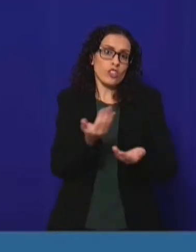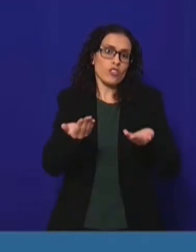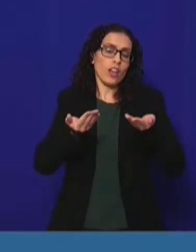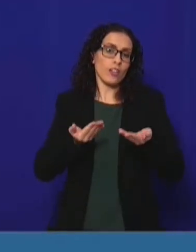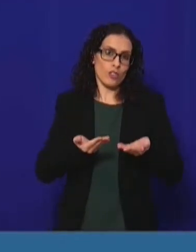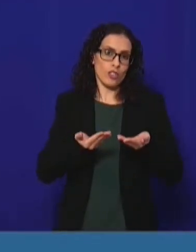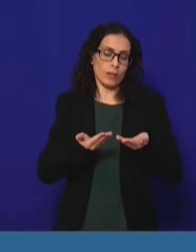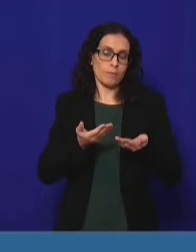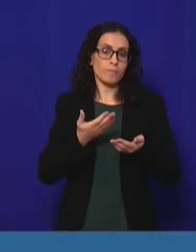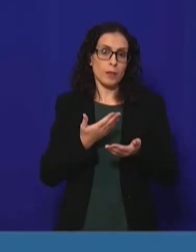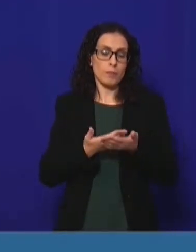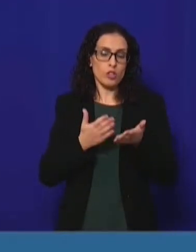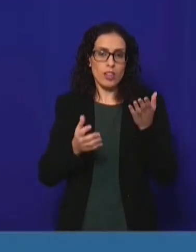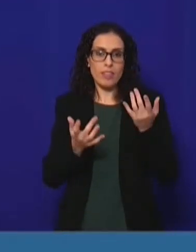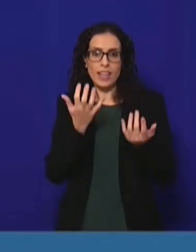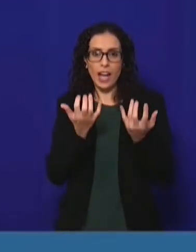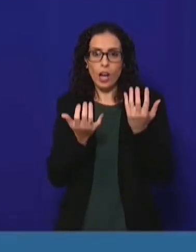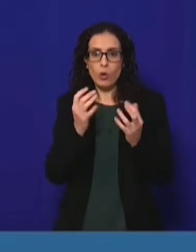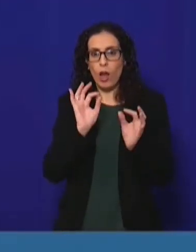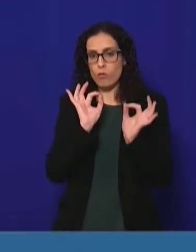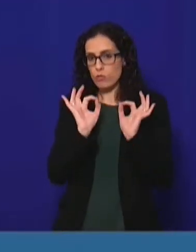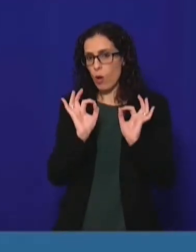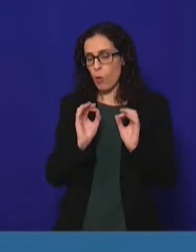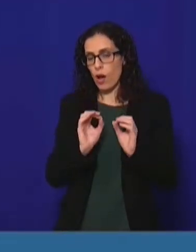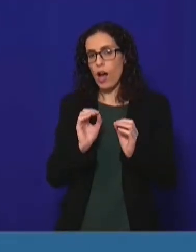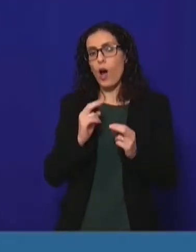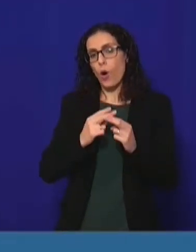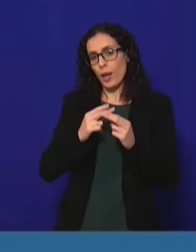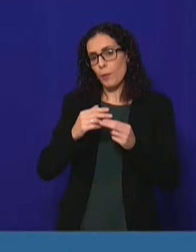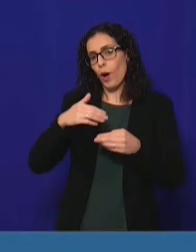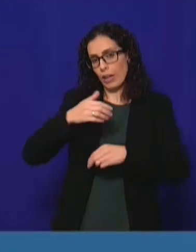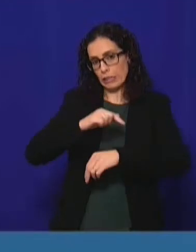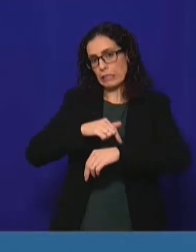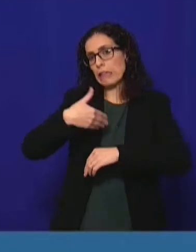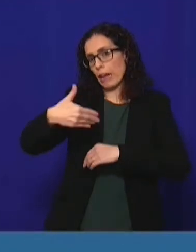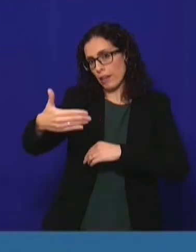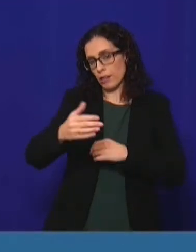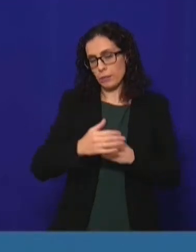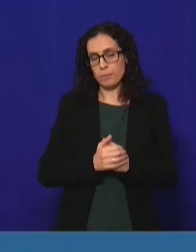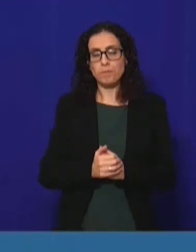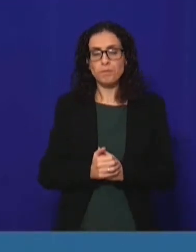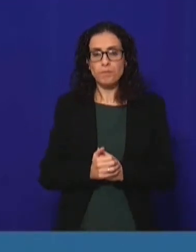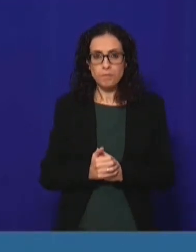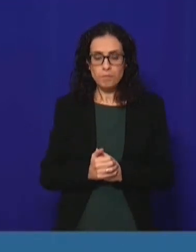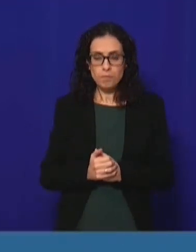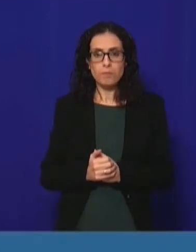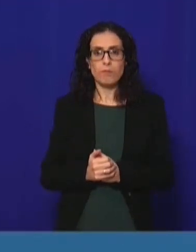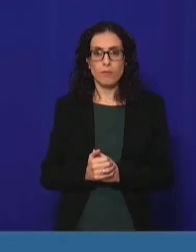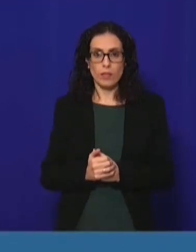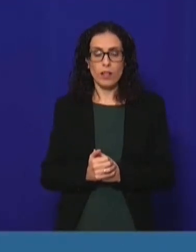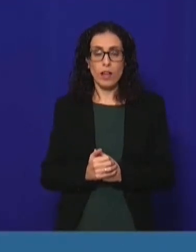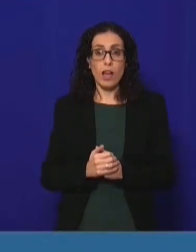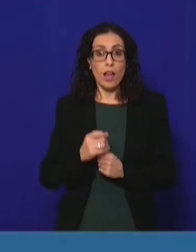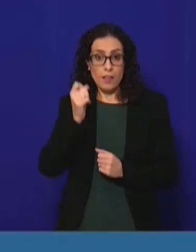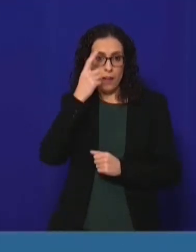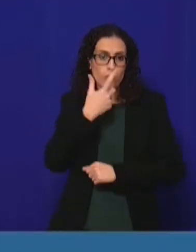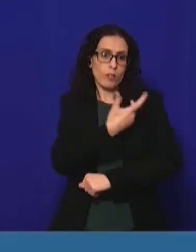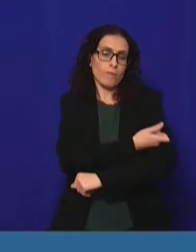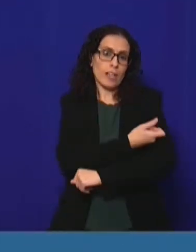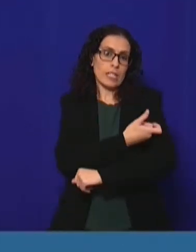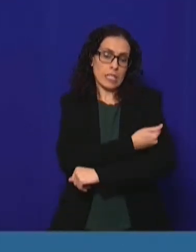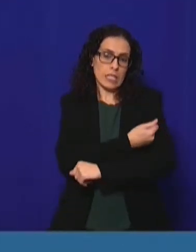tkun tista' tiġi ppubblikata iktar tard. Nfakkarkom ukoll li meta aħna nafu li għandna dawn il-vaccines, l-ewwel vaccines li